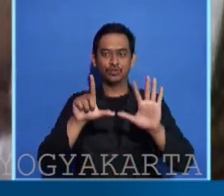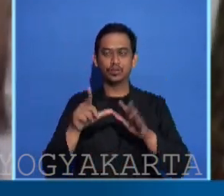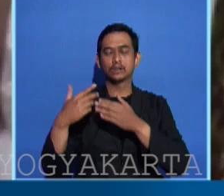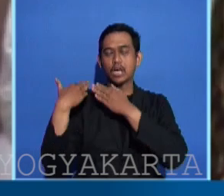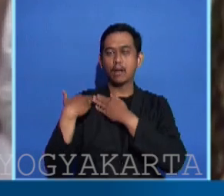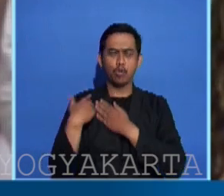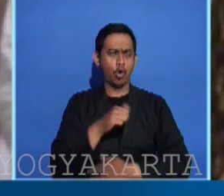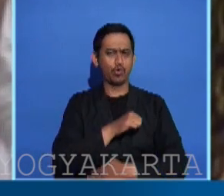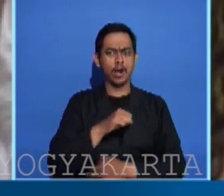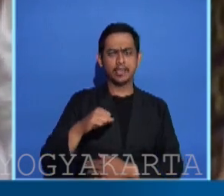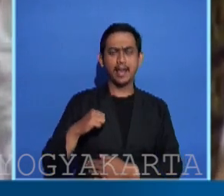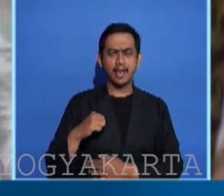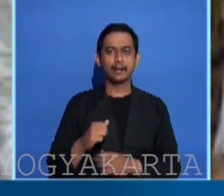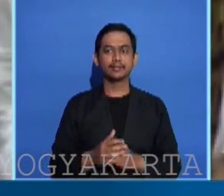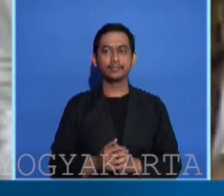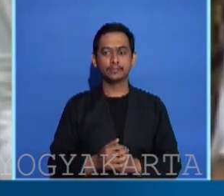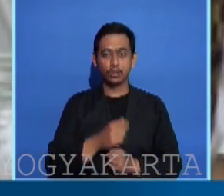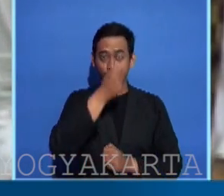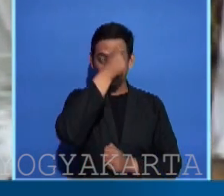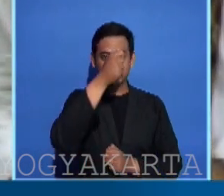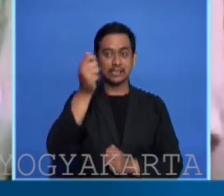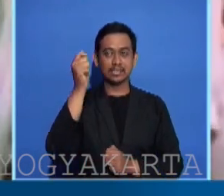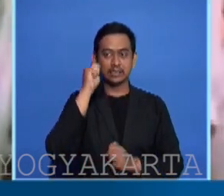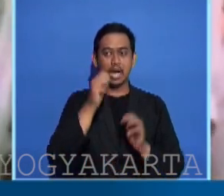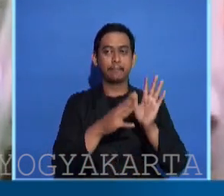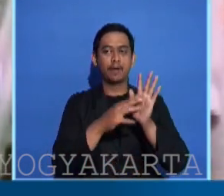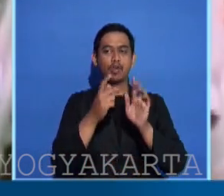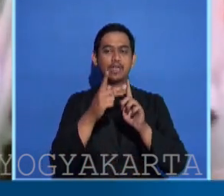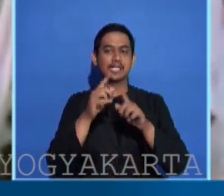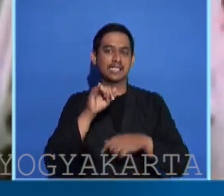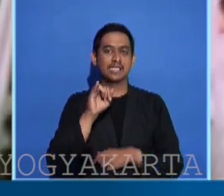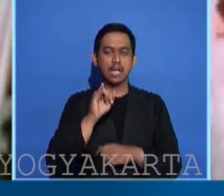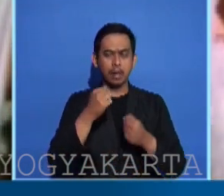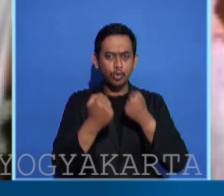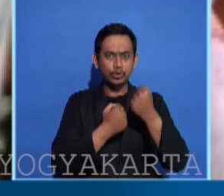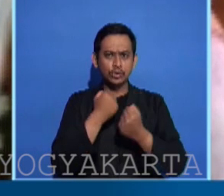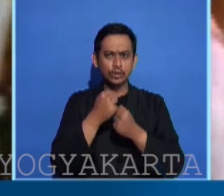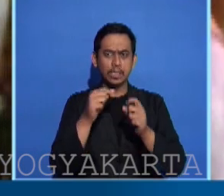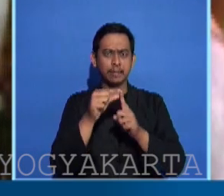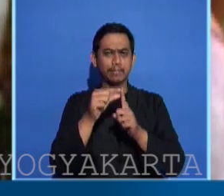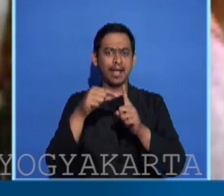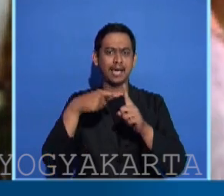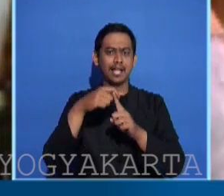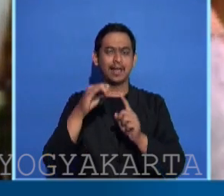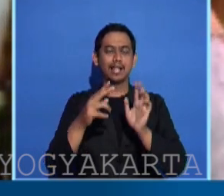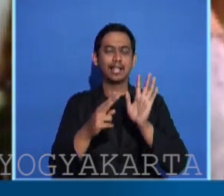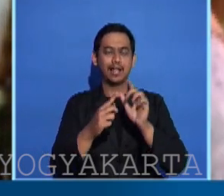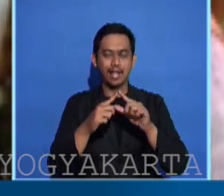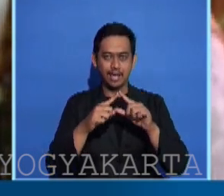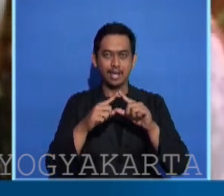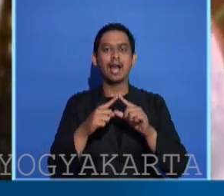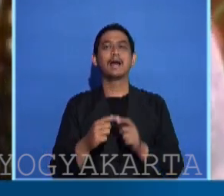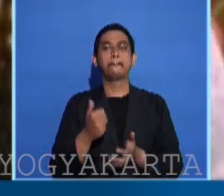Ketua Umum PPIK MUHI Ida Puji Astuti mengatakan, pihaknya akan berupaya agar PPIK MUHI ini benar-benar memberikan manfaat